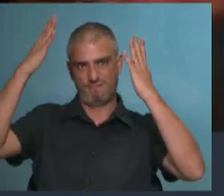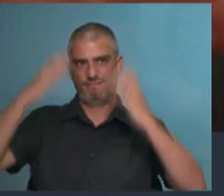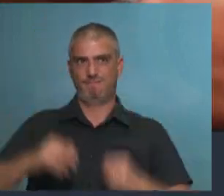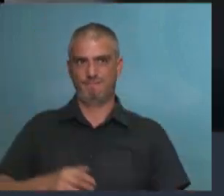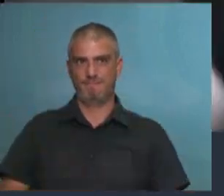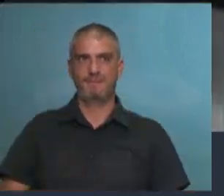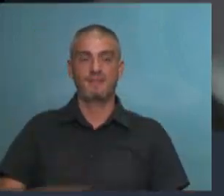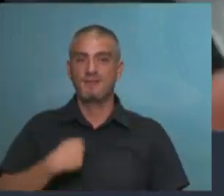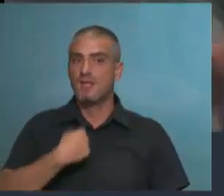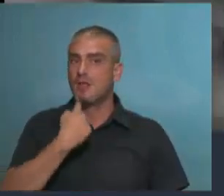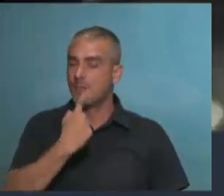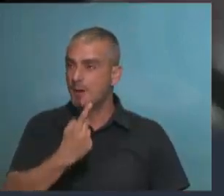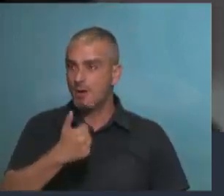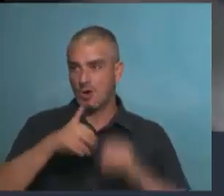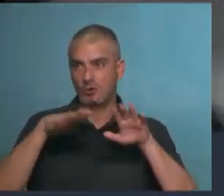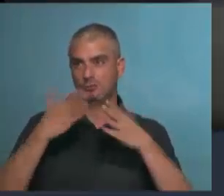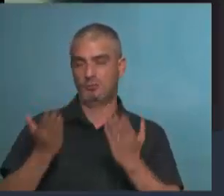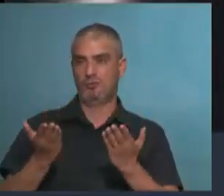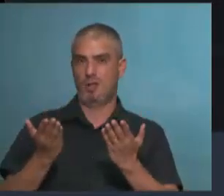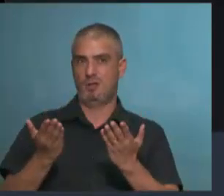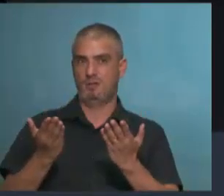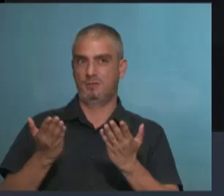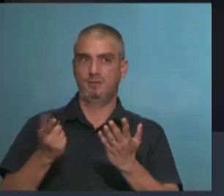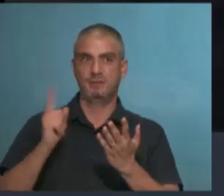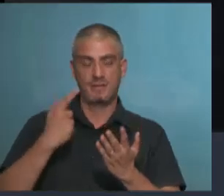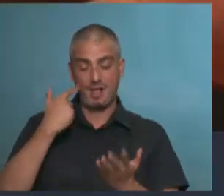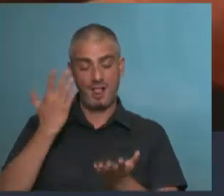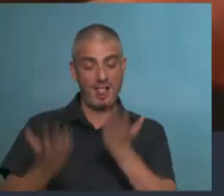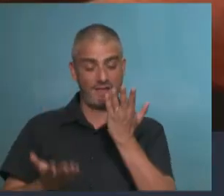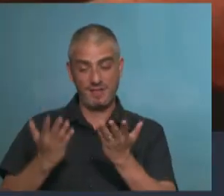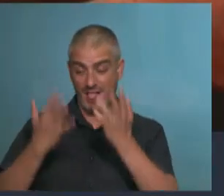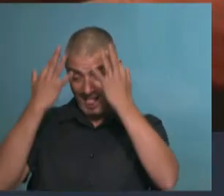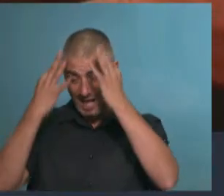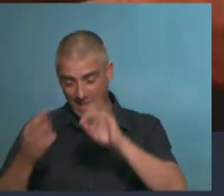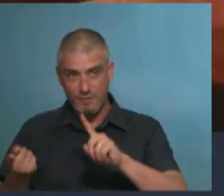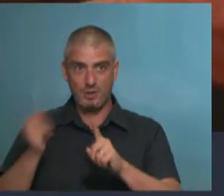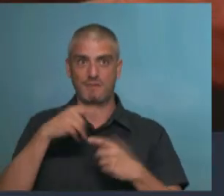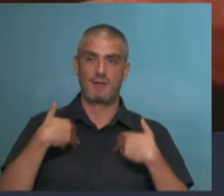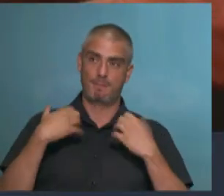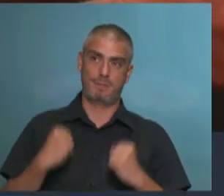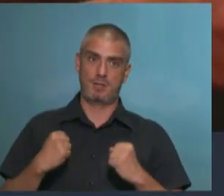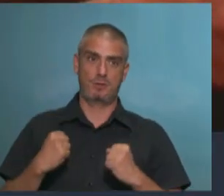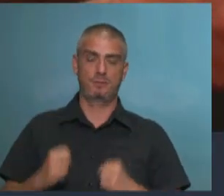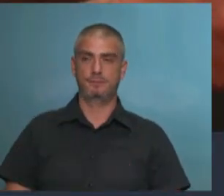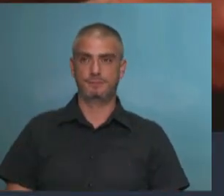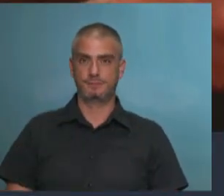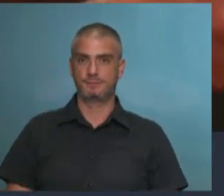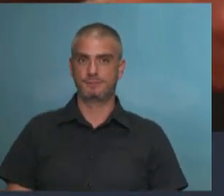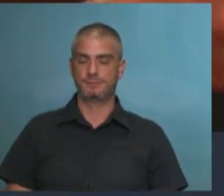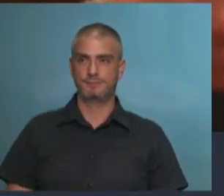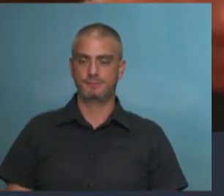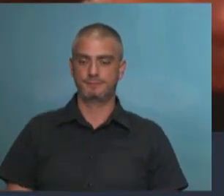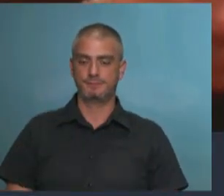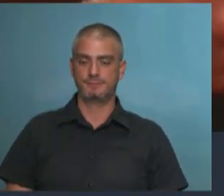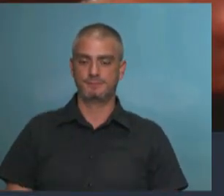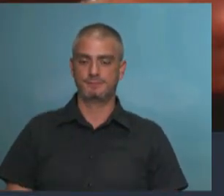ואני אומר לראש הממשלה, יש להבחין בין כבוד לבין ביטחון. והוא אומר לראש הממשלה שיש להבחין בין כבוד